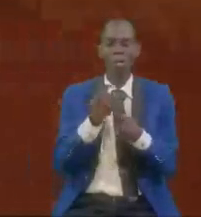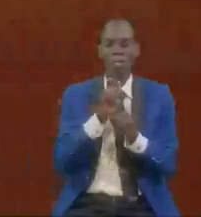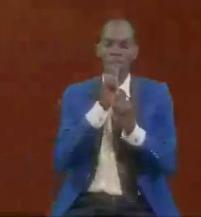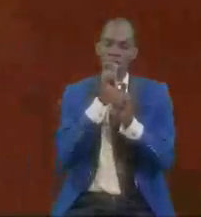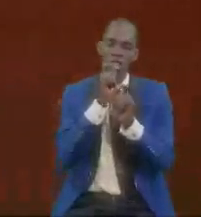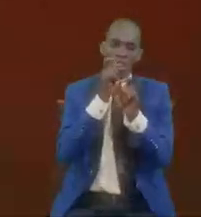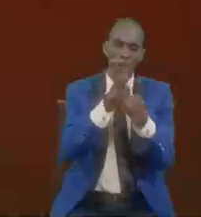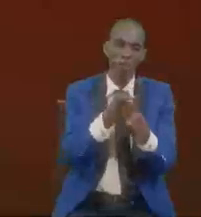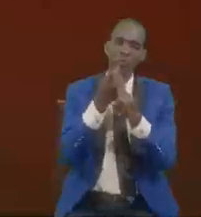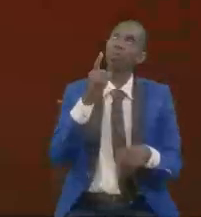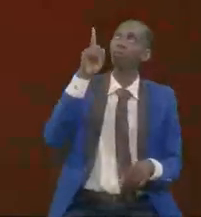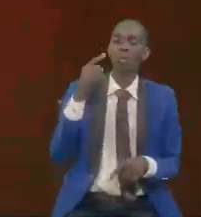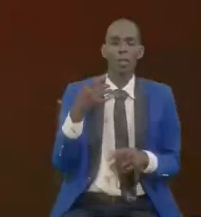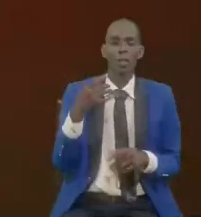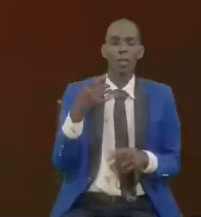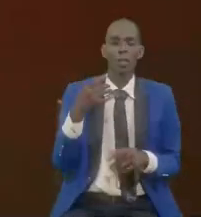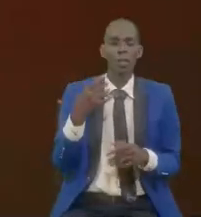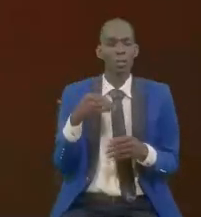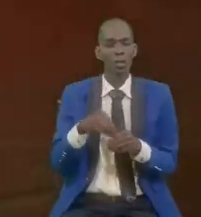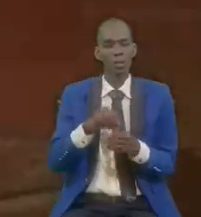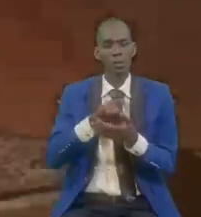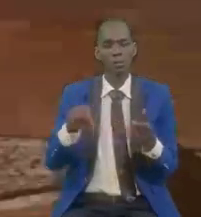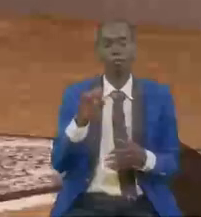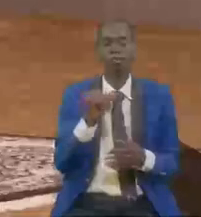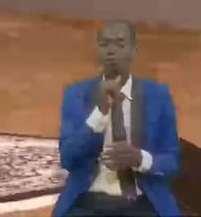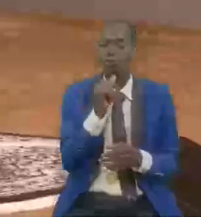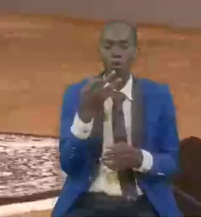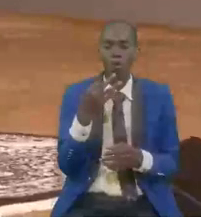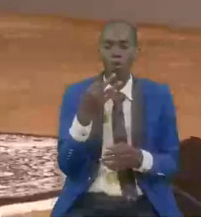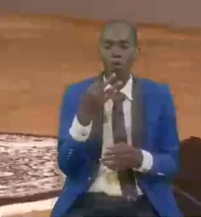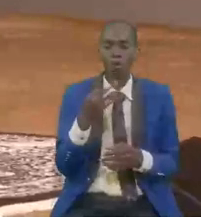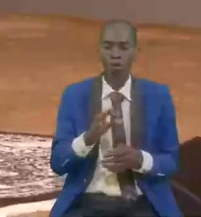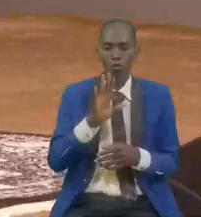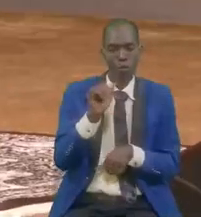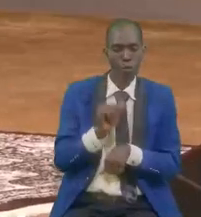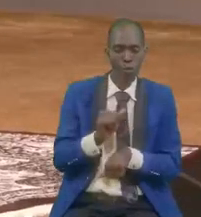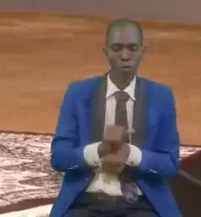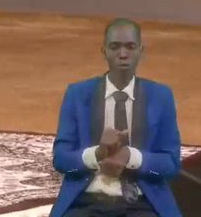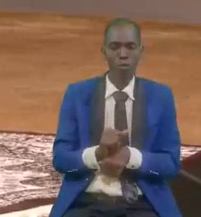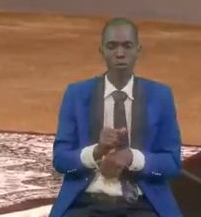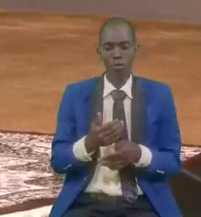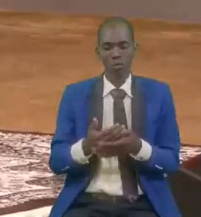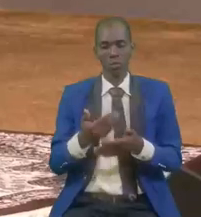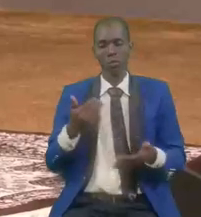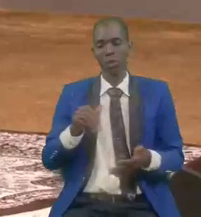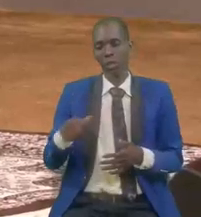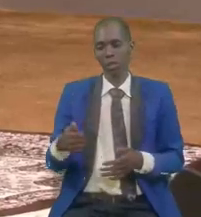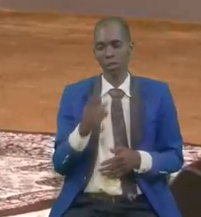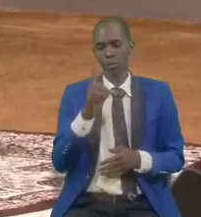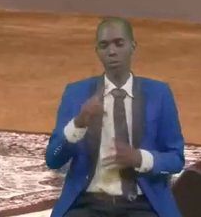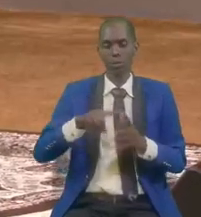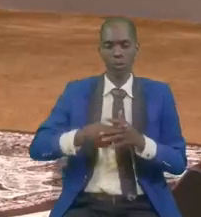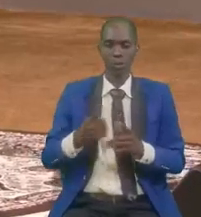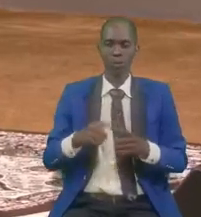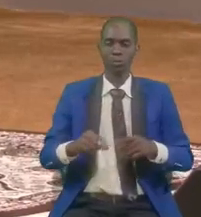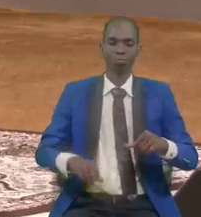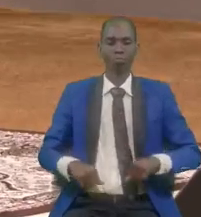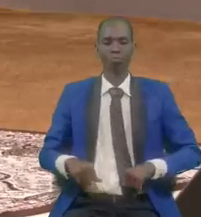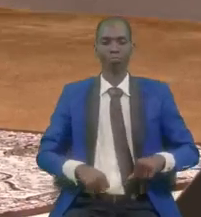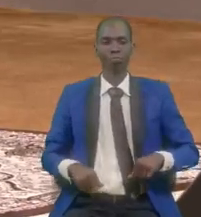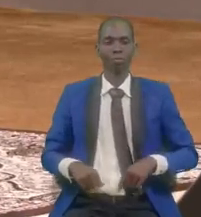don de Dieu. Le verset 9 dit, ce n'est point par les œuvres, afin que personne ne